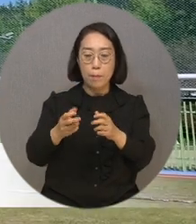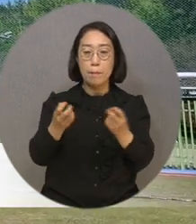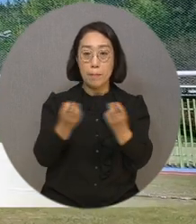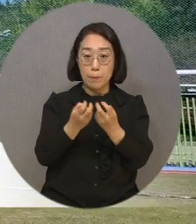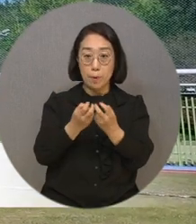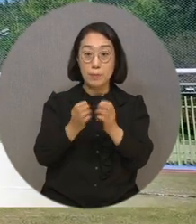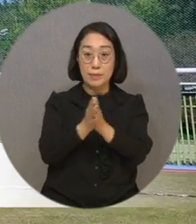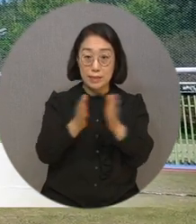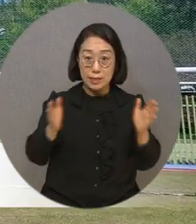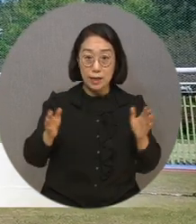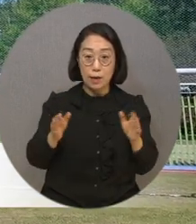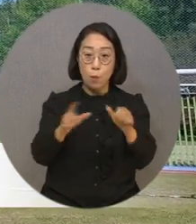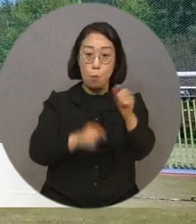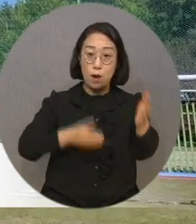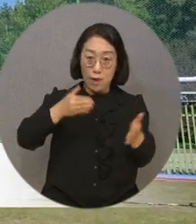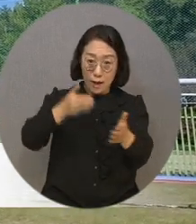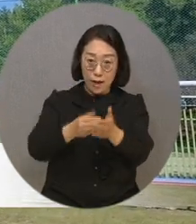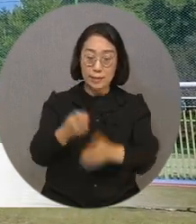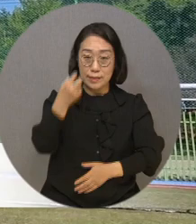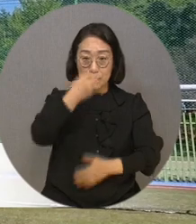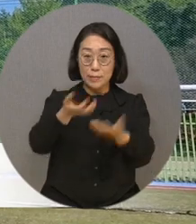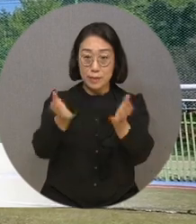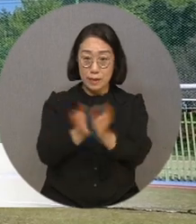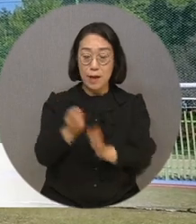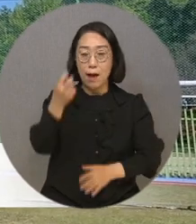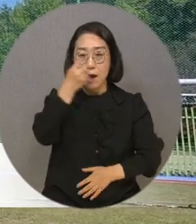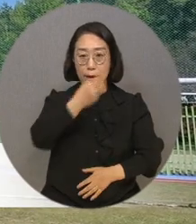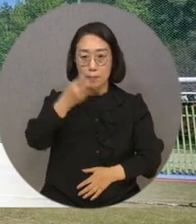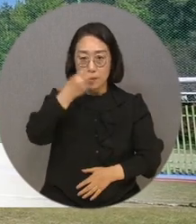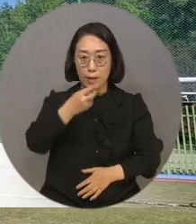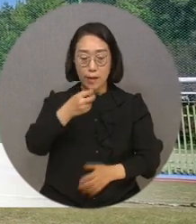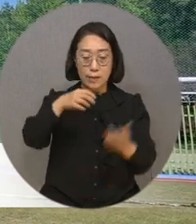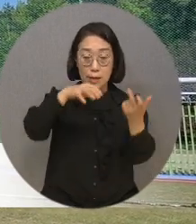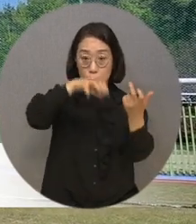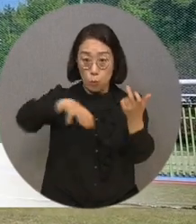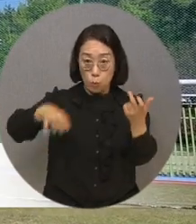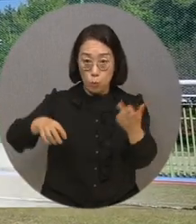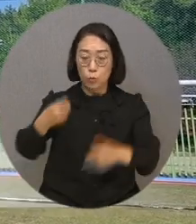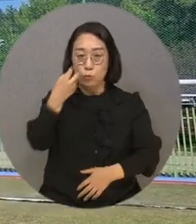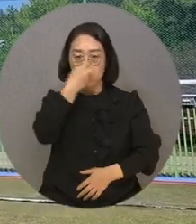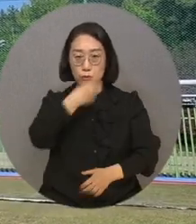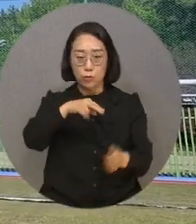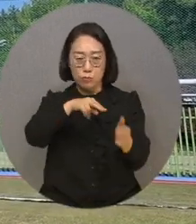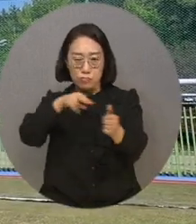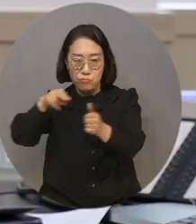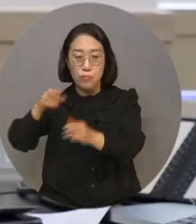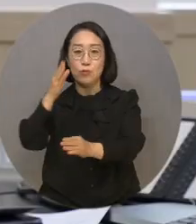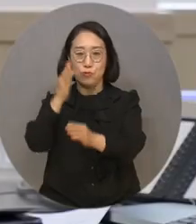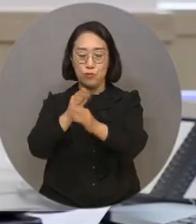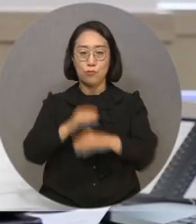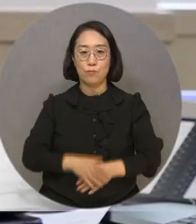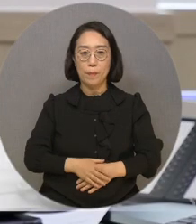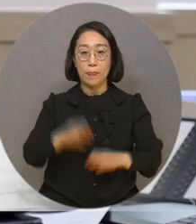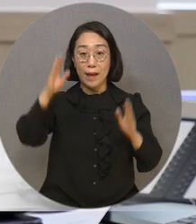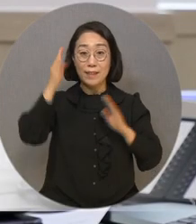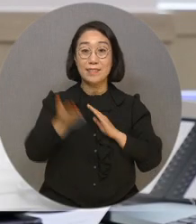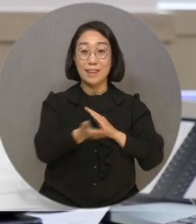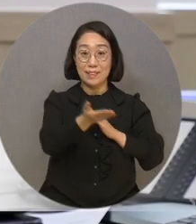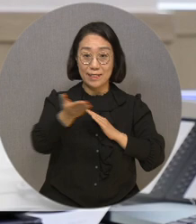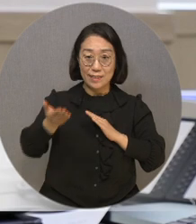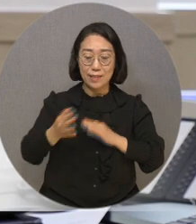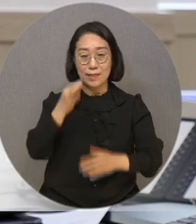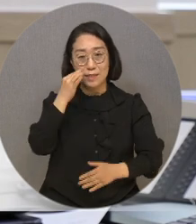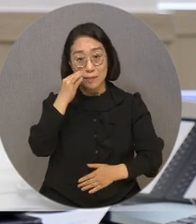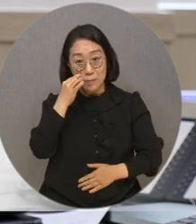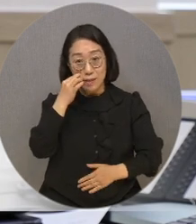사업으로 이달까지 어린이 드론 감시단과 함께 드론을 통한 화재 예방 순찰을 하고 있습니다. 학생들에게